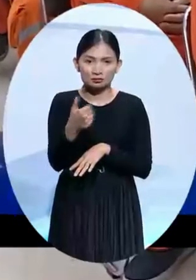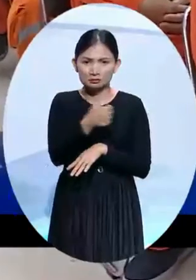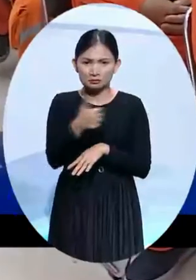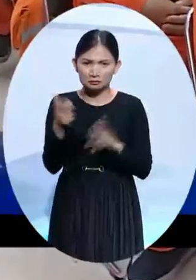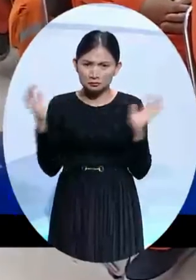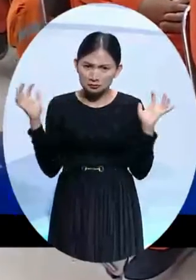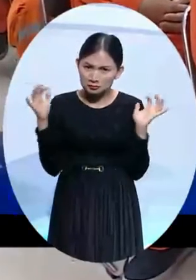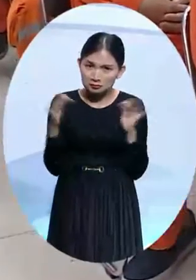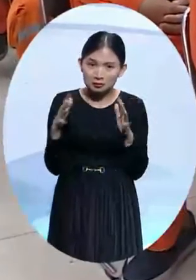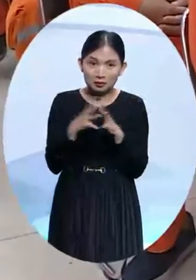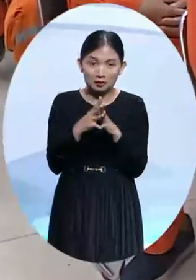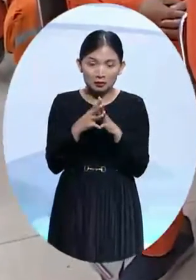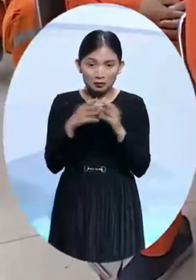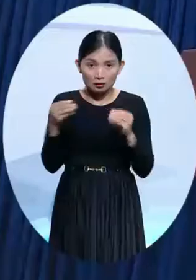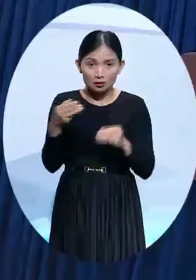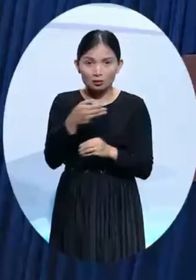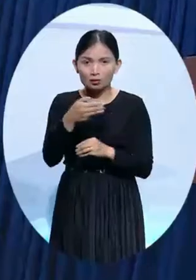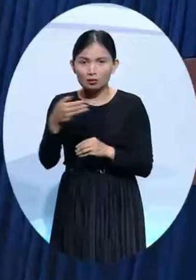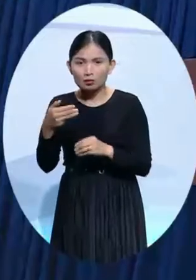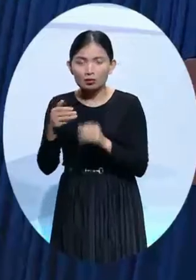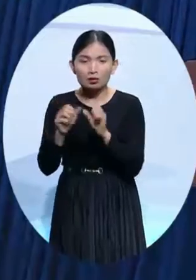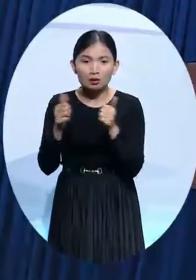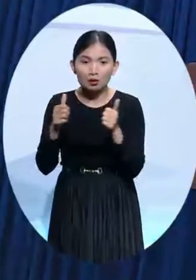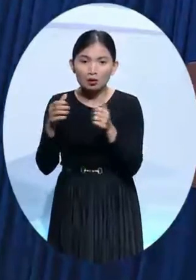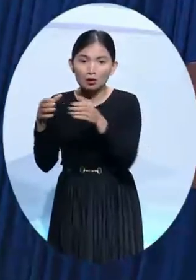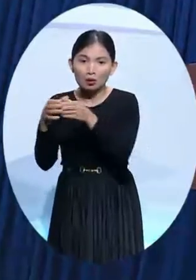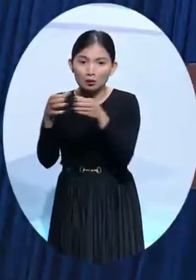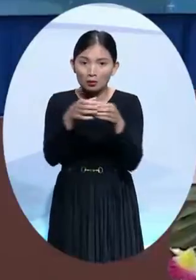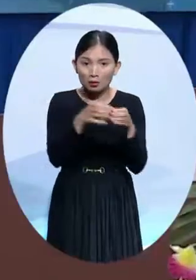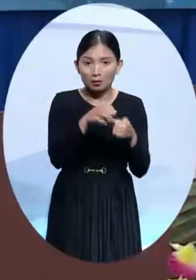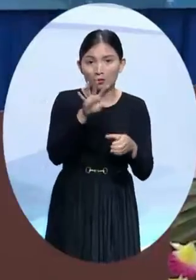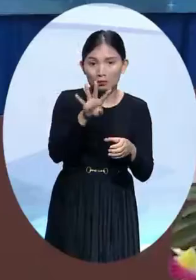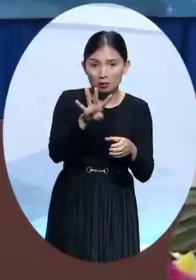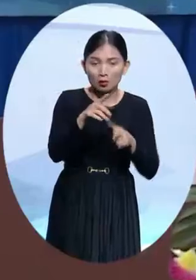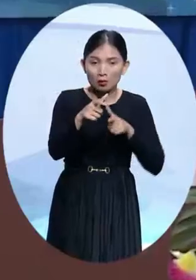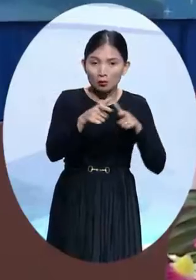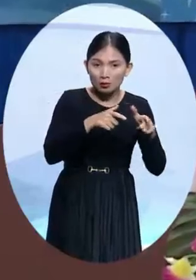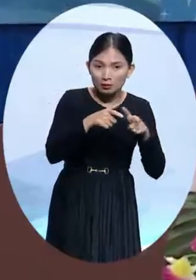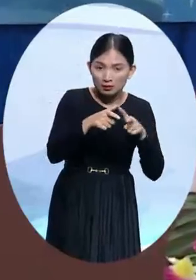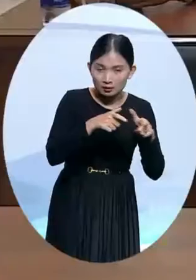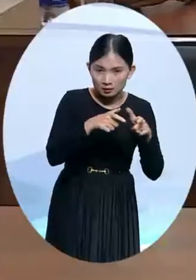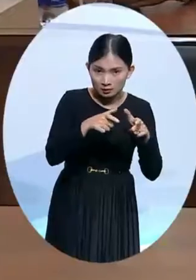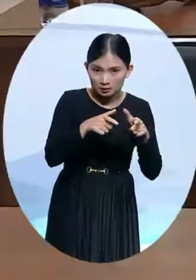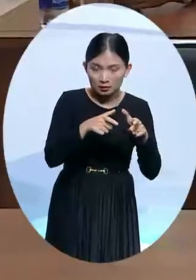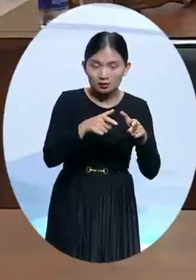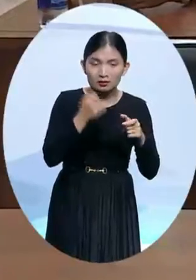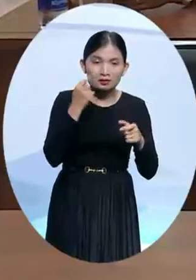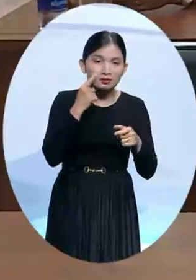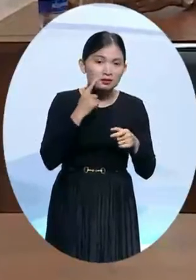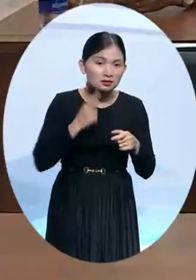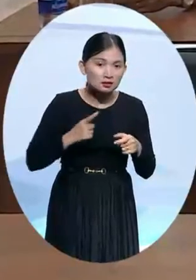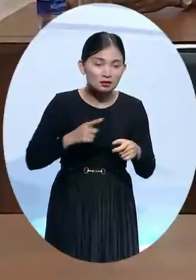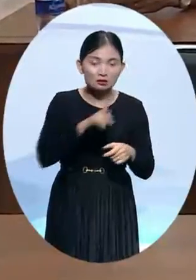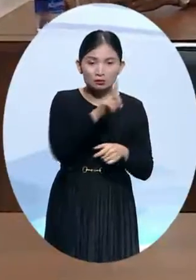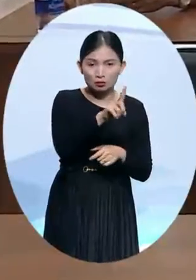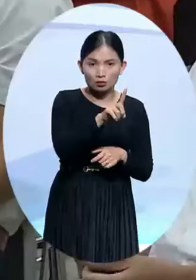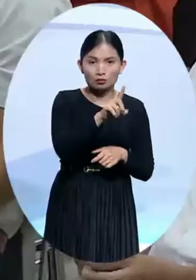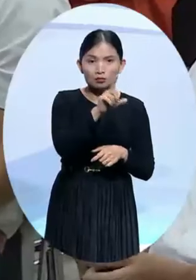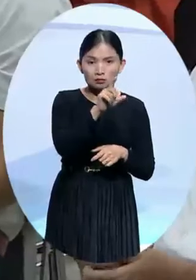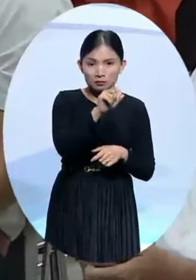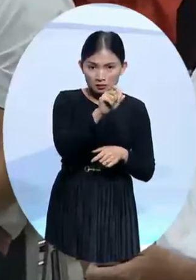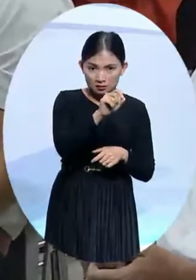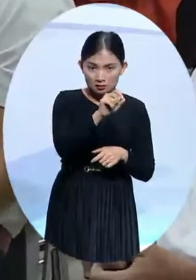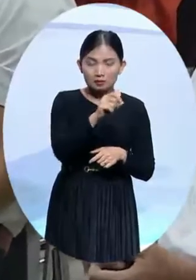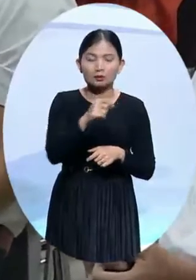đang làm việc tại các đơn vị trực thuộc ở 4 nhóm nghề, gồm quản lý vận hành đường dây 110 kV, quản lý vận hành trạm biến áp